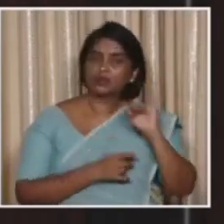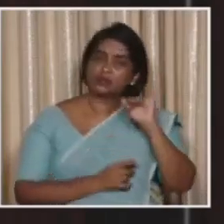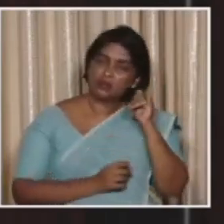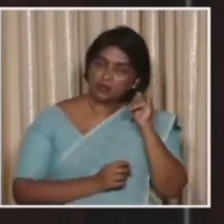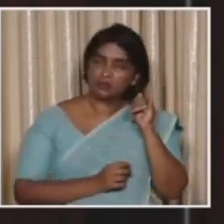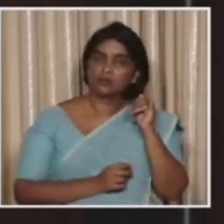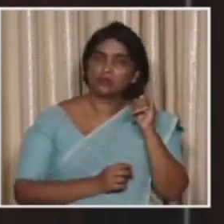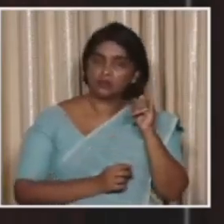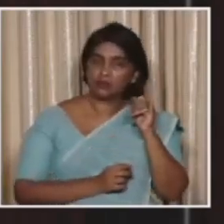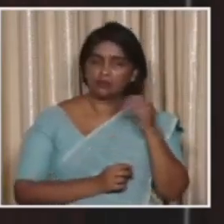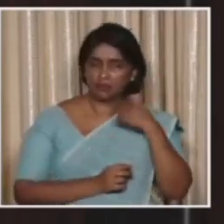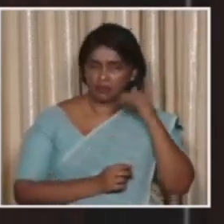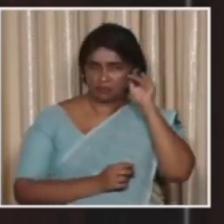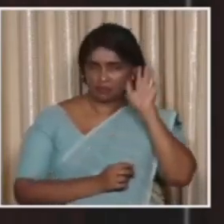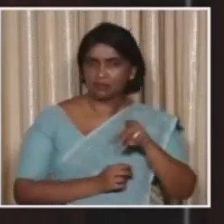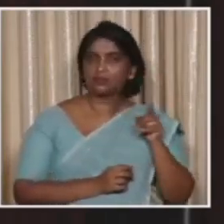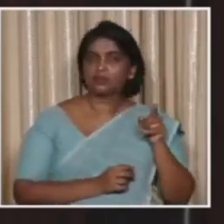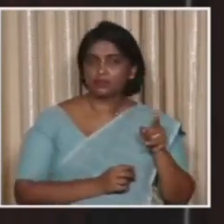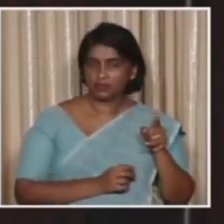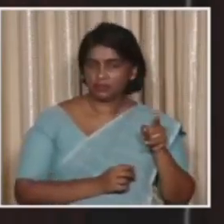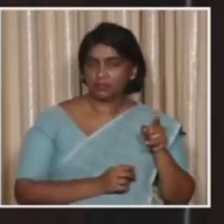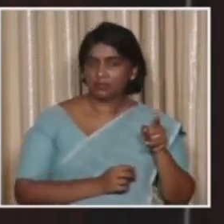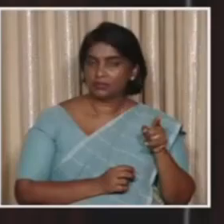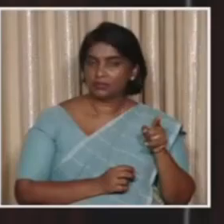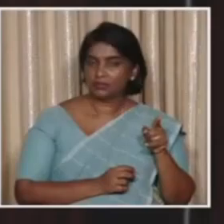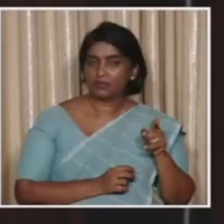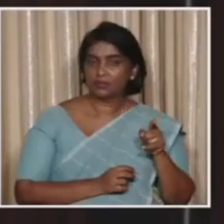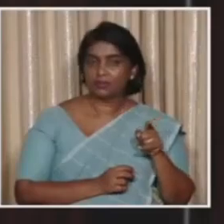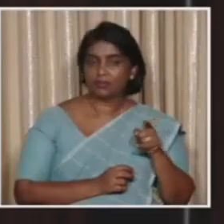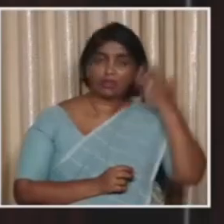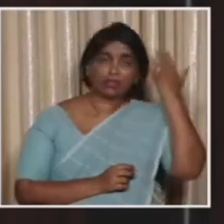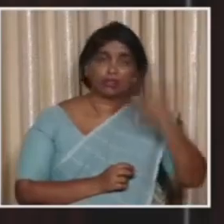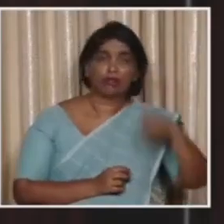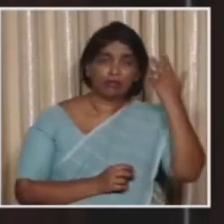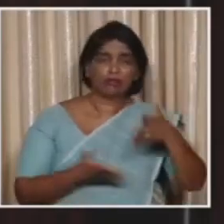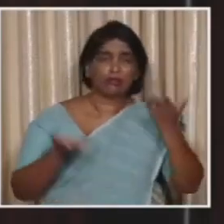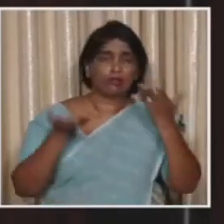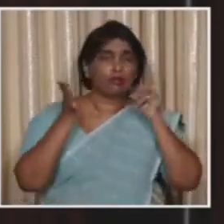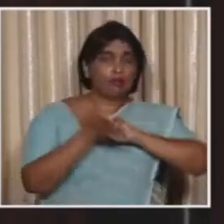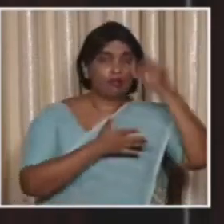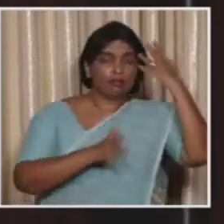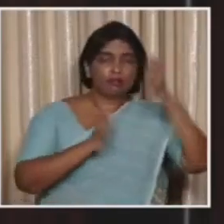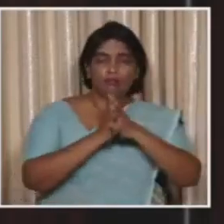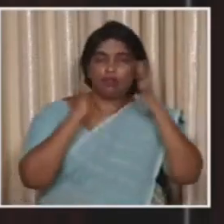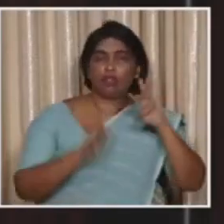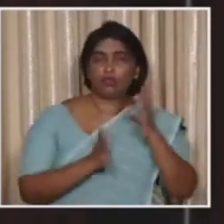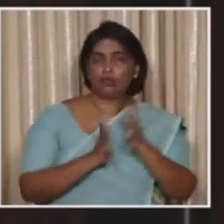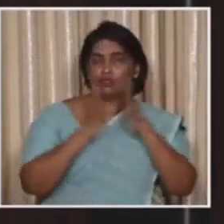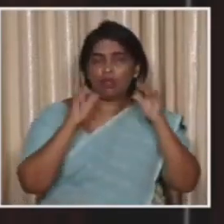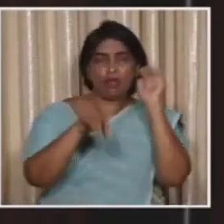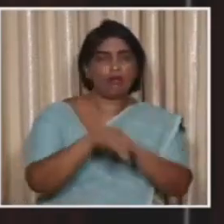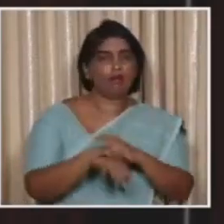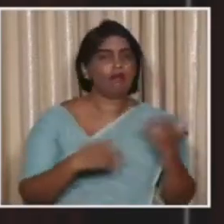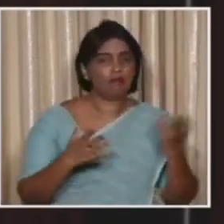samahara mata danaganna labuna mutra deha tiyenawa kiyala 300 ekata adi pramanayak තවමත් අඳුන ගන්න